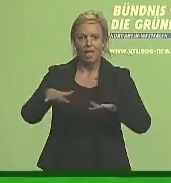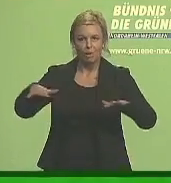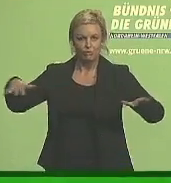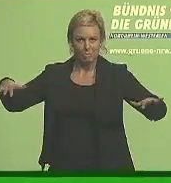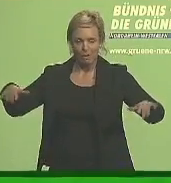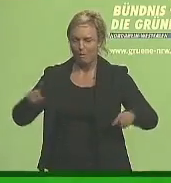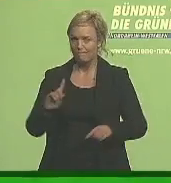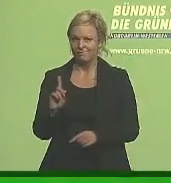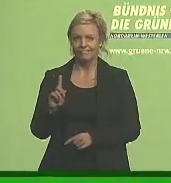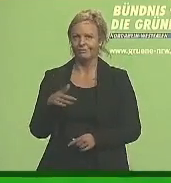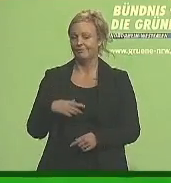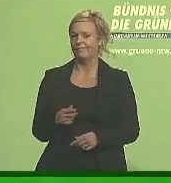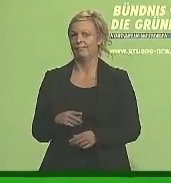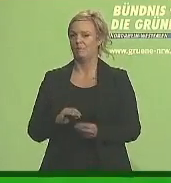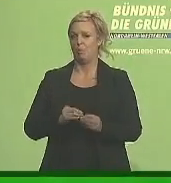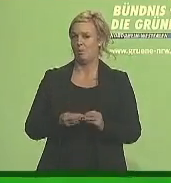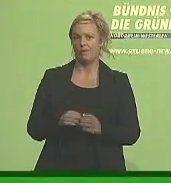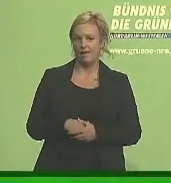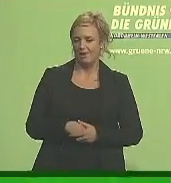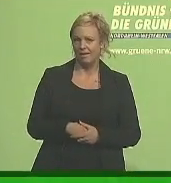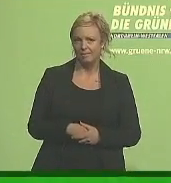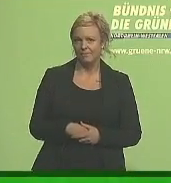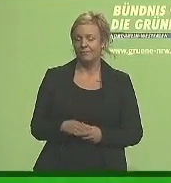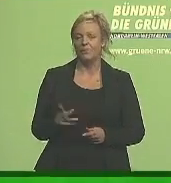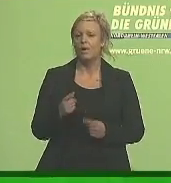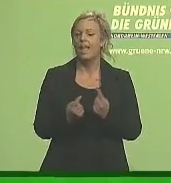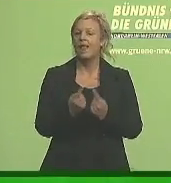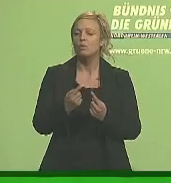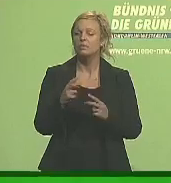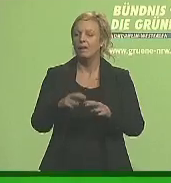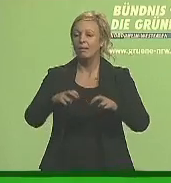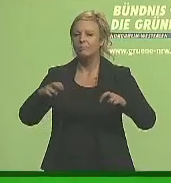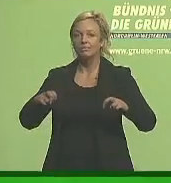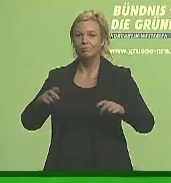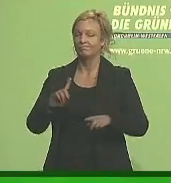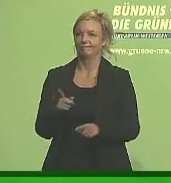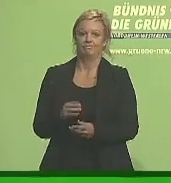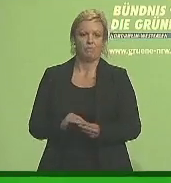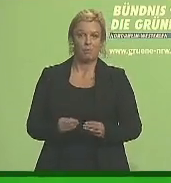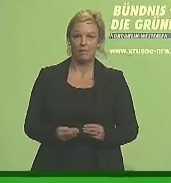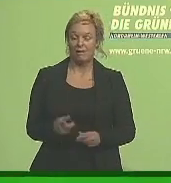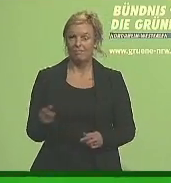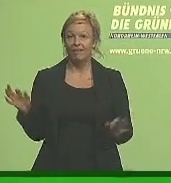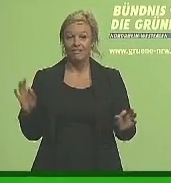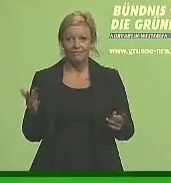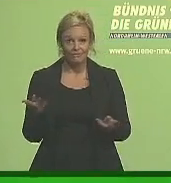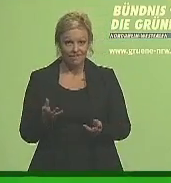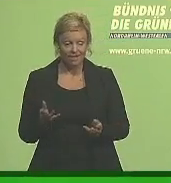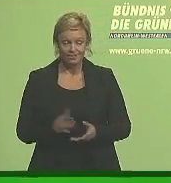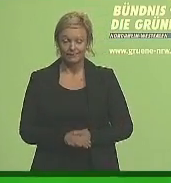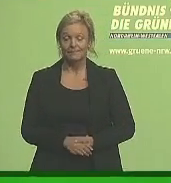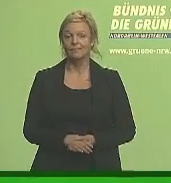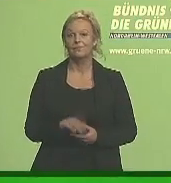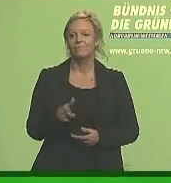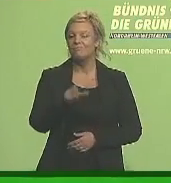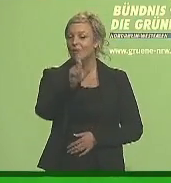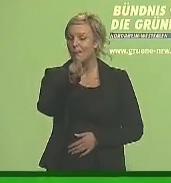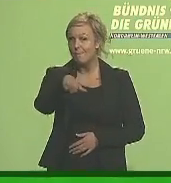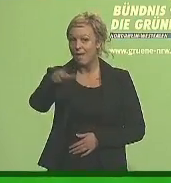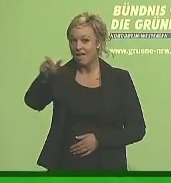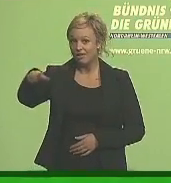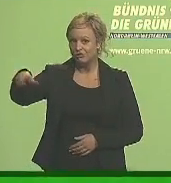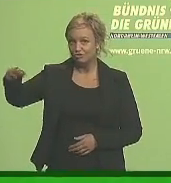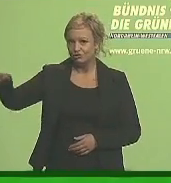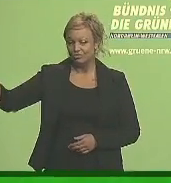die Abwanderungsdrohungen von Teilen der Industrie. Die größte Gefahr für unsere Energiewende geht davon aus, dass die Menschen